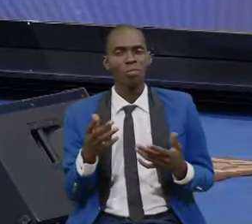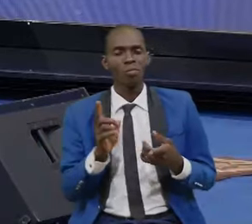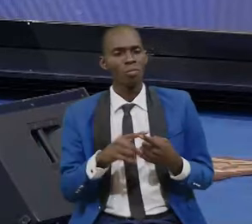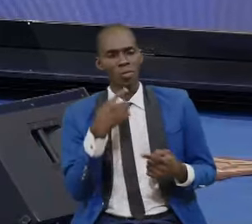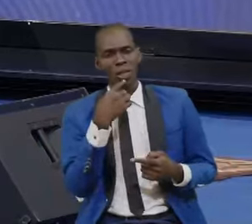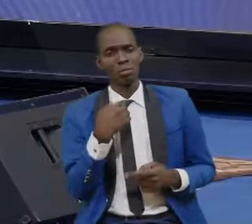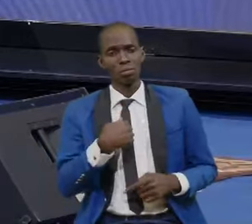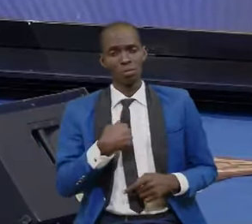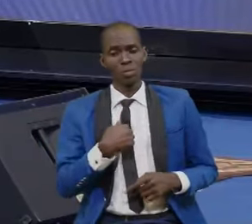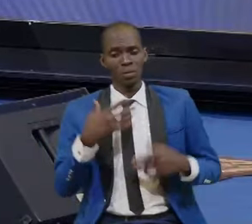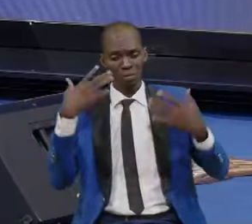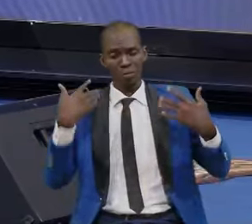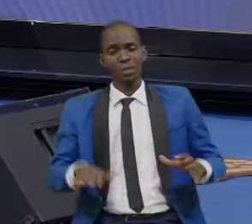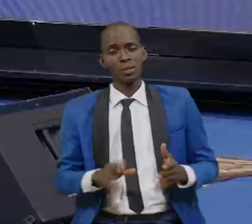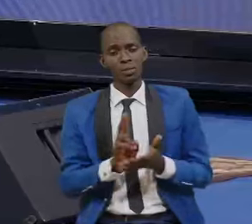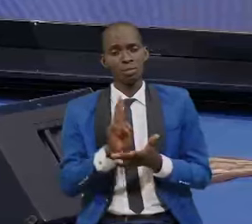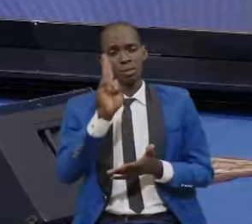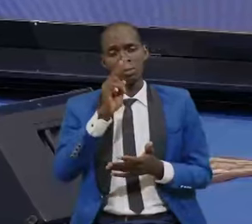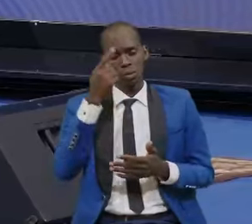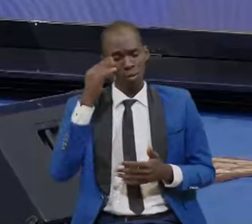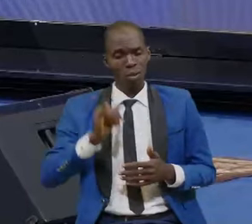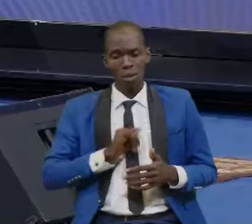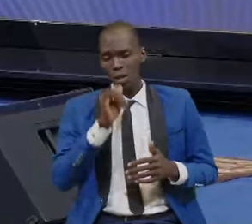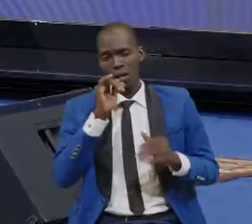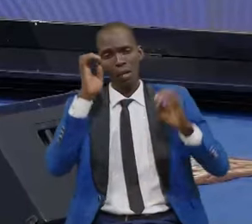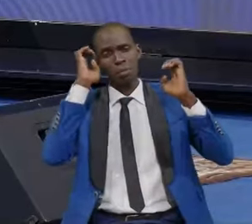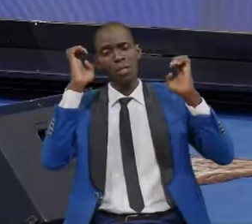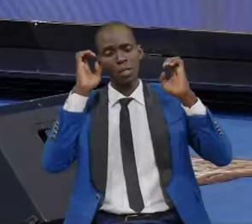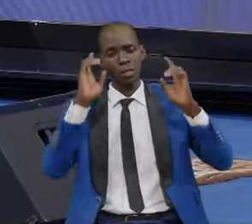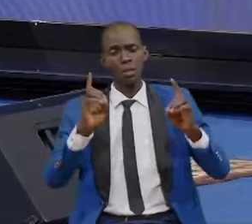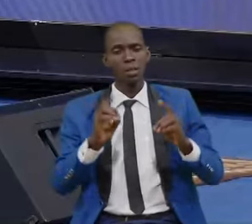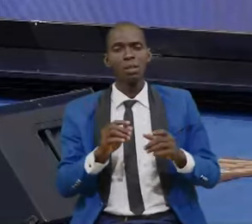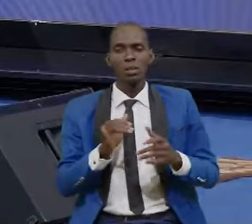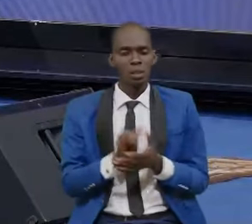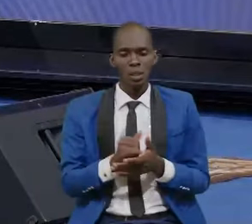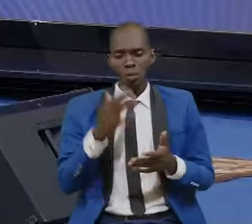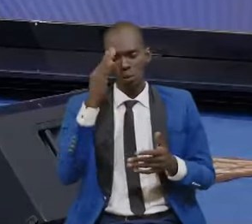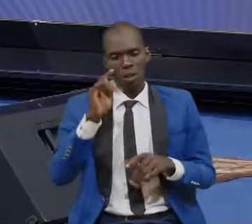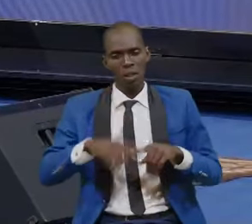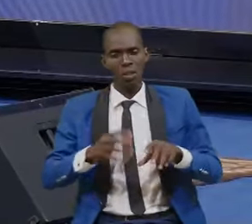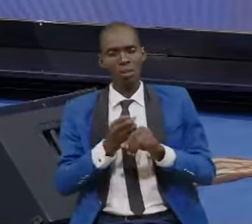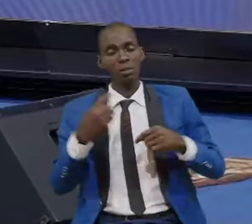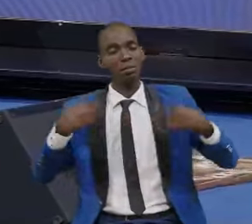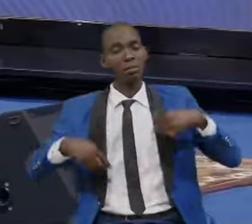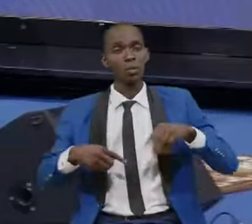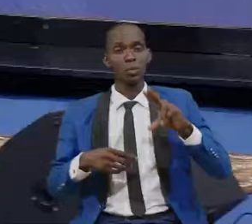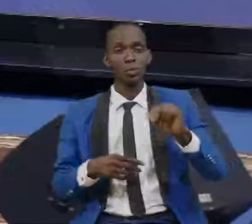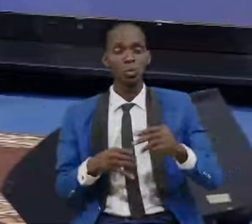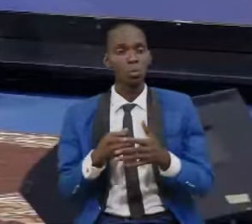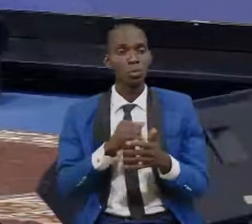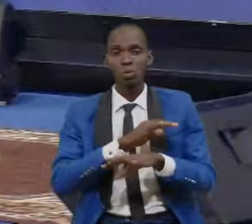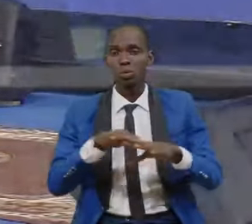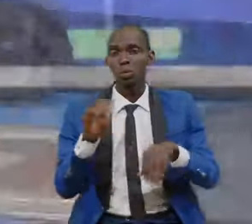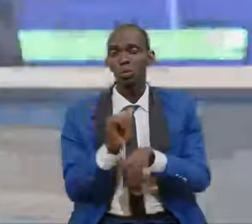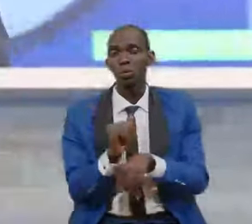oh, je suis diplômé parce que je suis un diplômé. Non, la vie ne marche pas comme ça. Les diplômés, ceux qui ont des